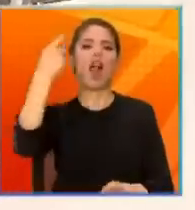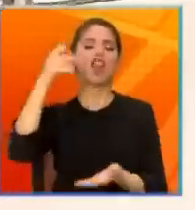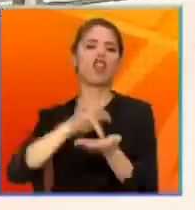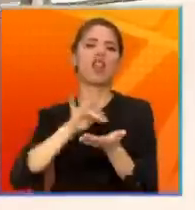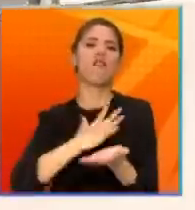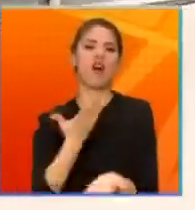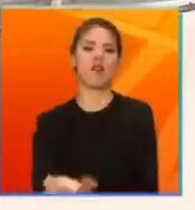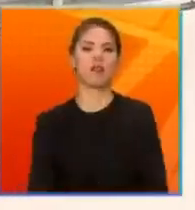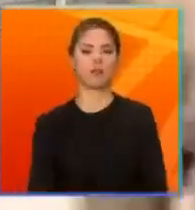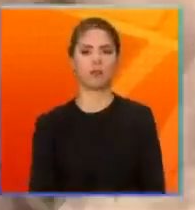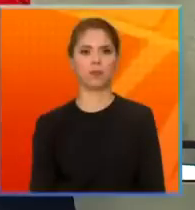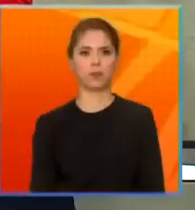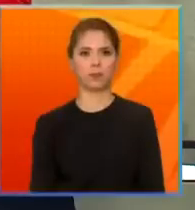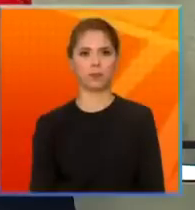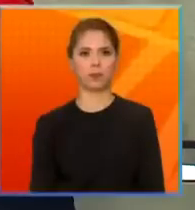kesilecek.